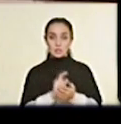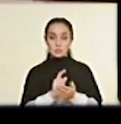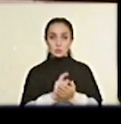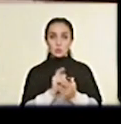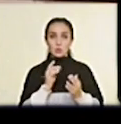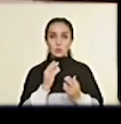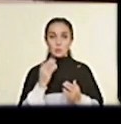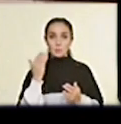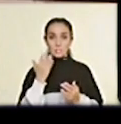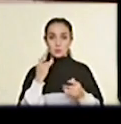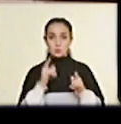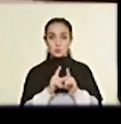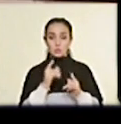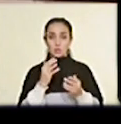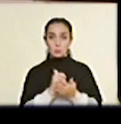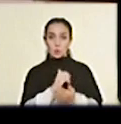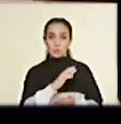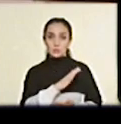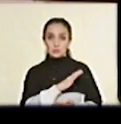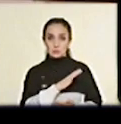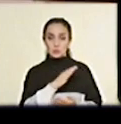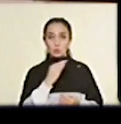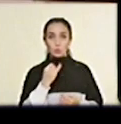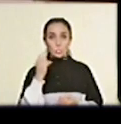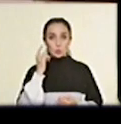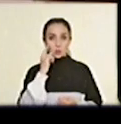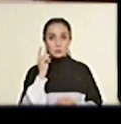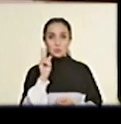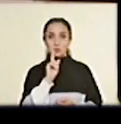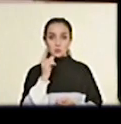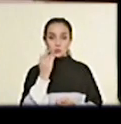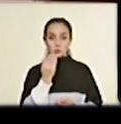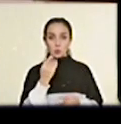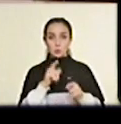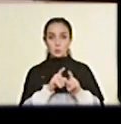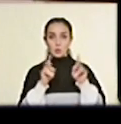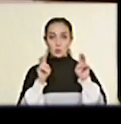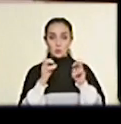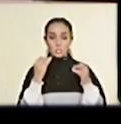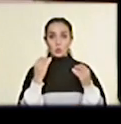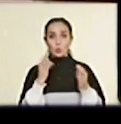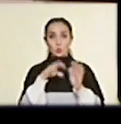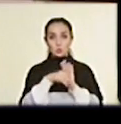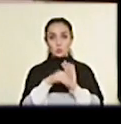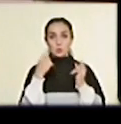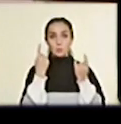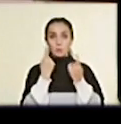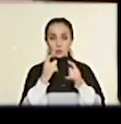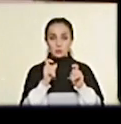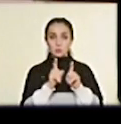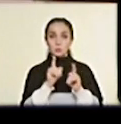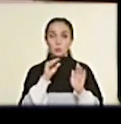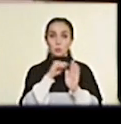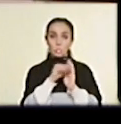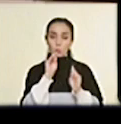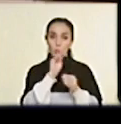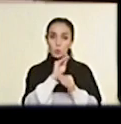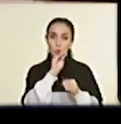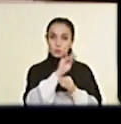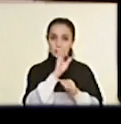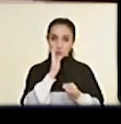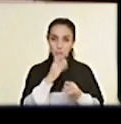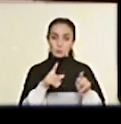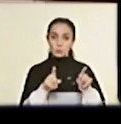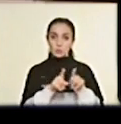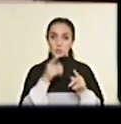darsimizning mazmuni shundan iborat edi. O'ylaymanki, siz ushbu mavzuni yana qo'shimcha ma'lumotlar bilan boyitib,